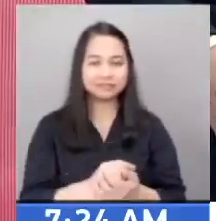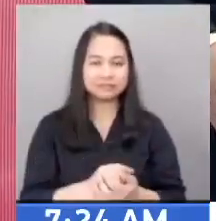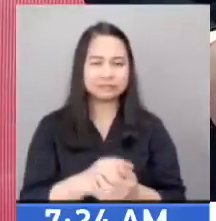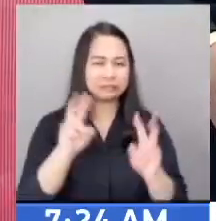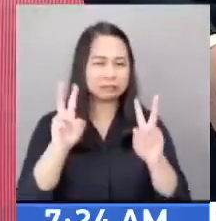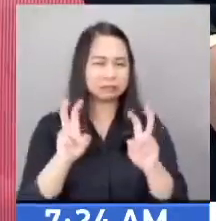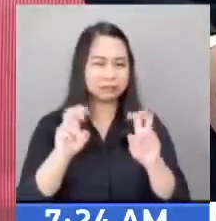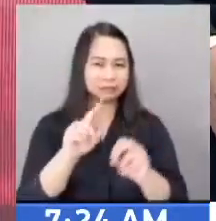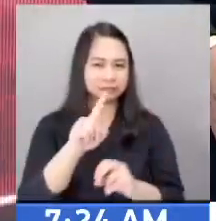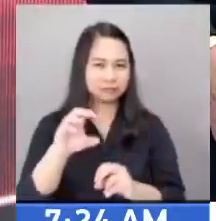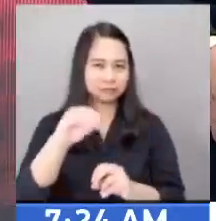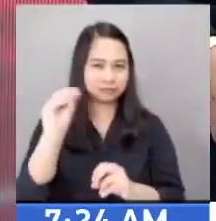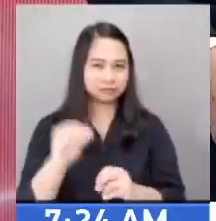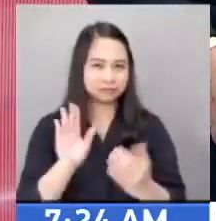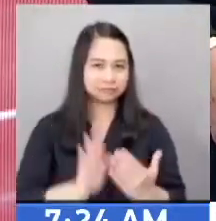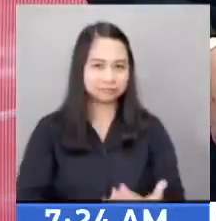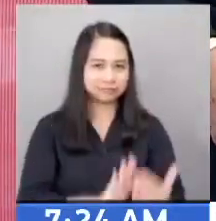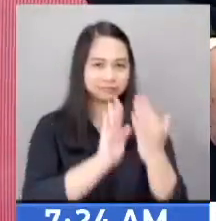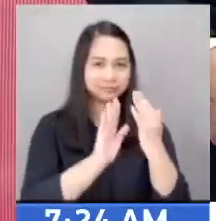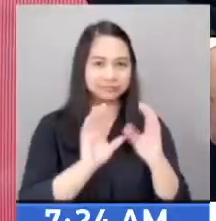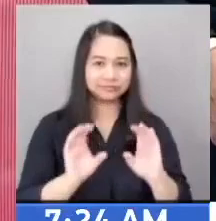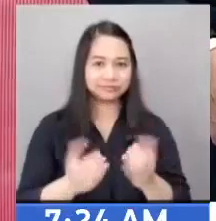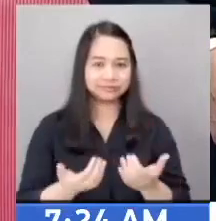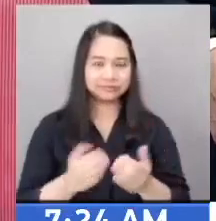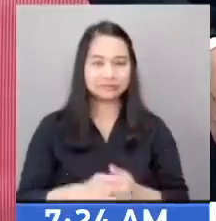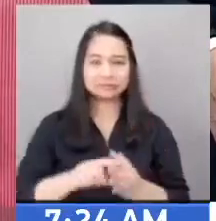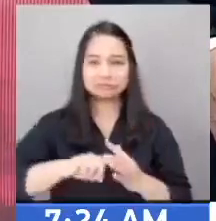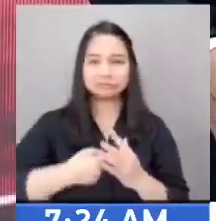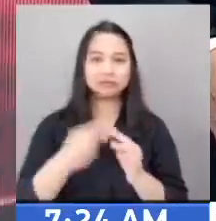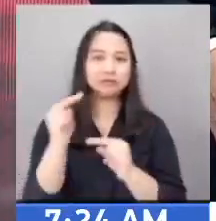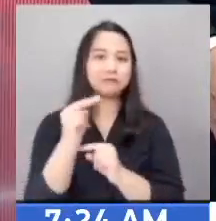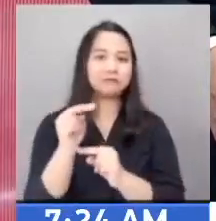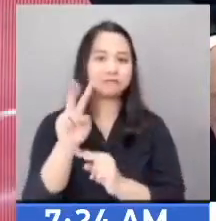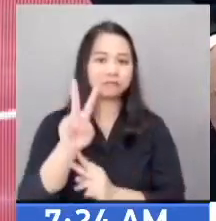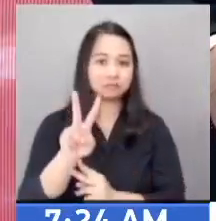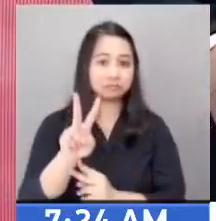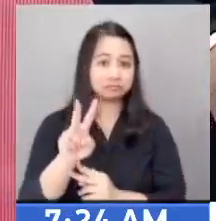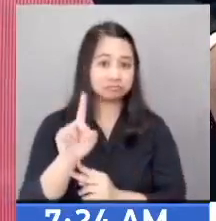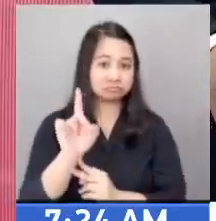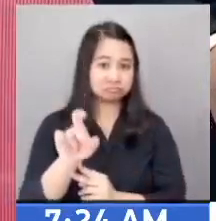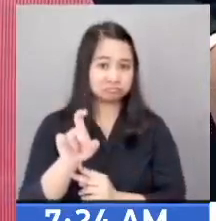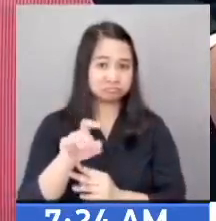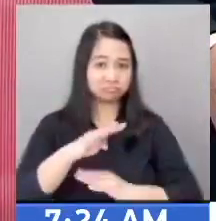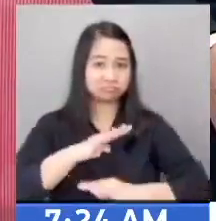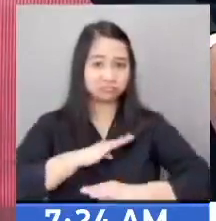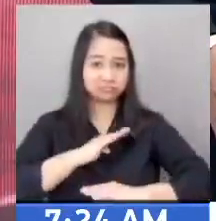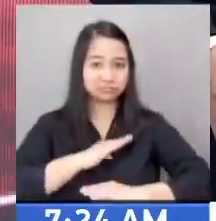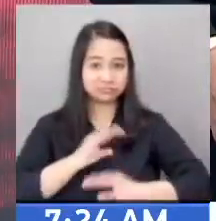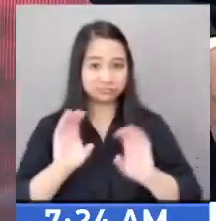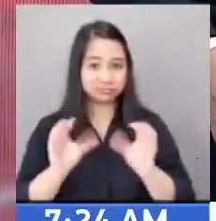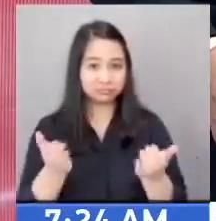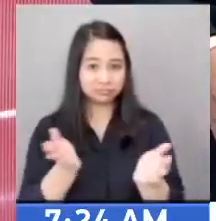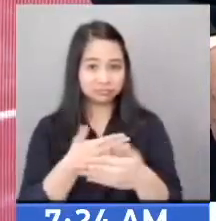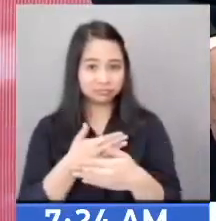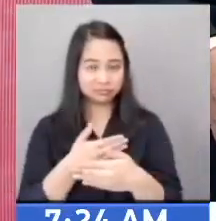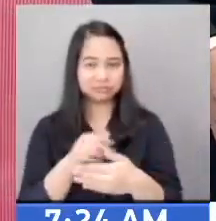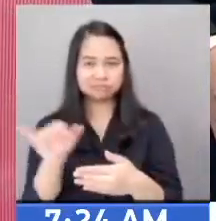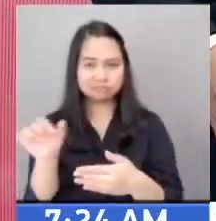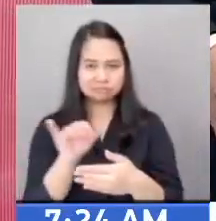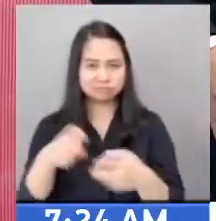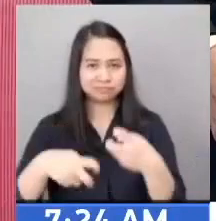schools simula sa November 2. Pero sasapat naman kaya ang mga silid-aralan na problema pa rin sa ilang paaralan sa